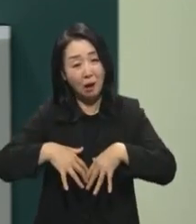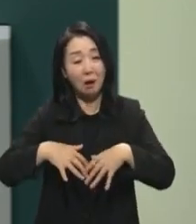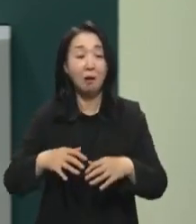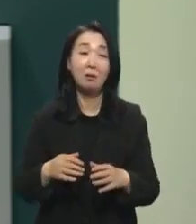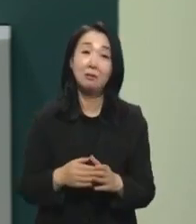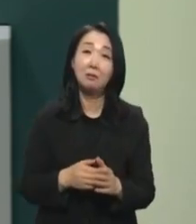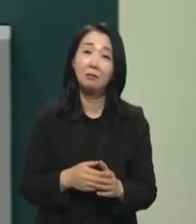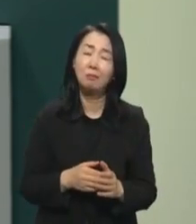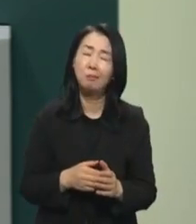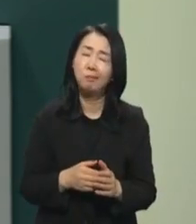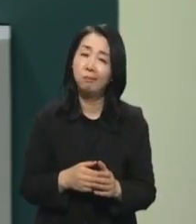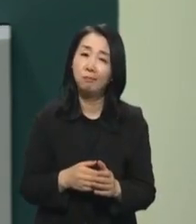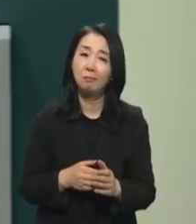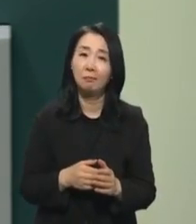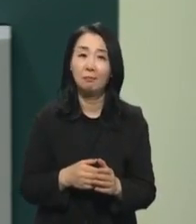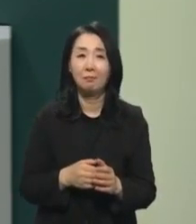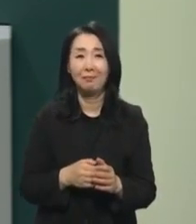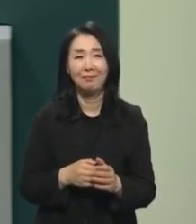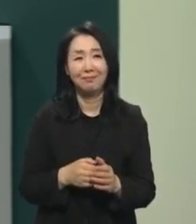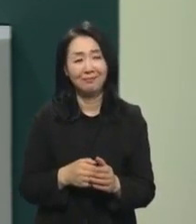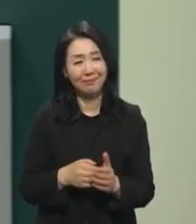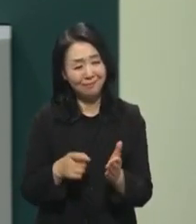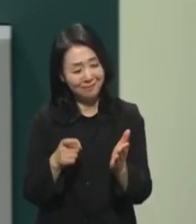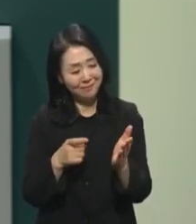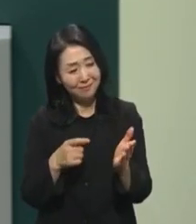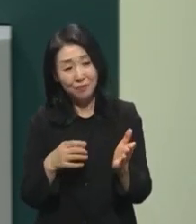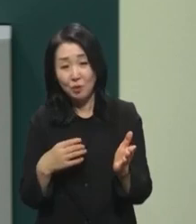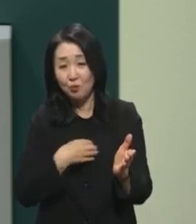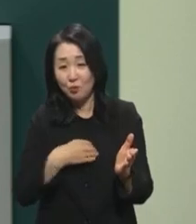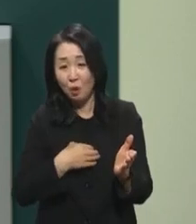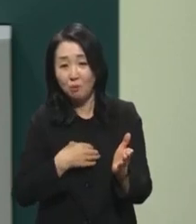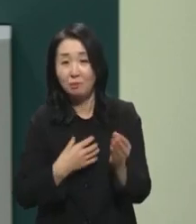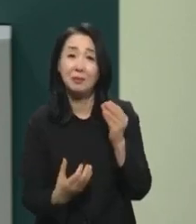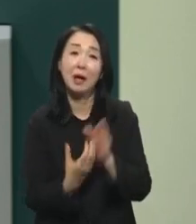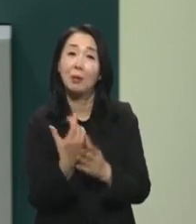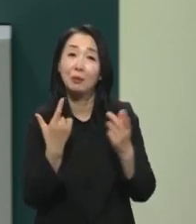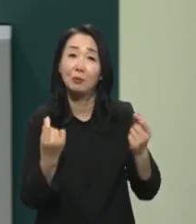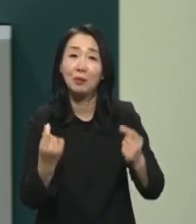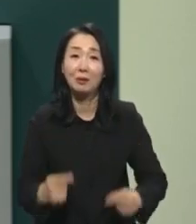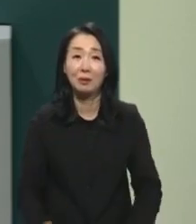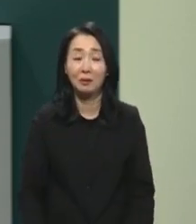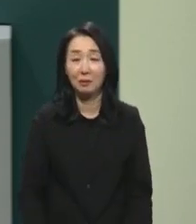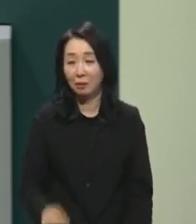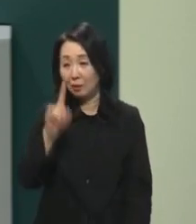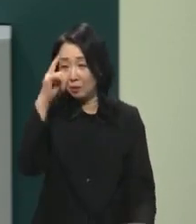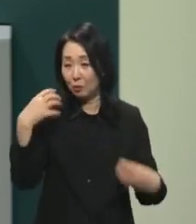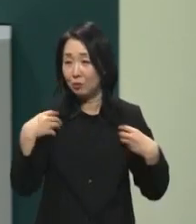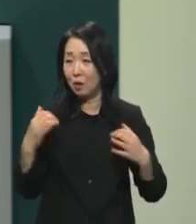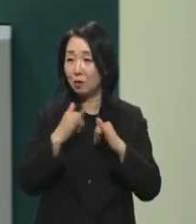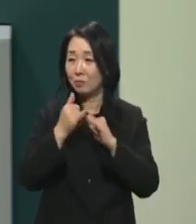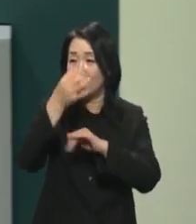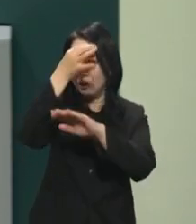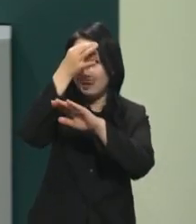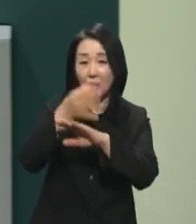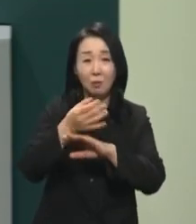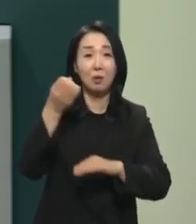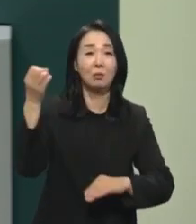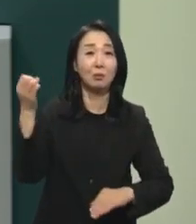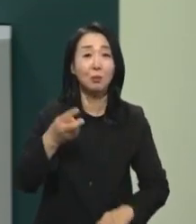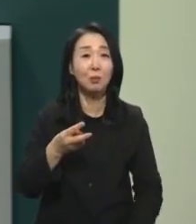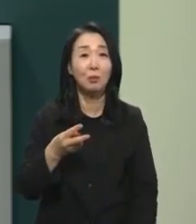이거는 있을 수 없는 디지털 재난 상황입니다 여기에는 당연히 정부 책임자가 사과만 아니라